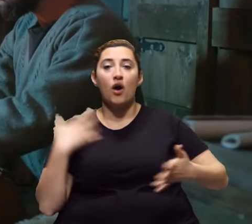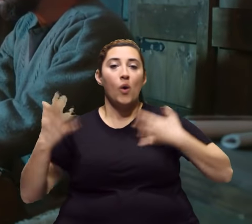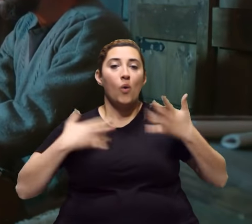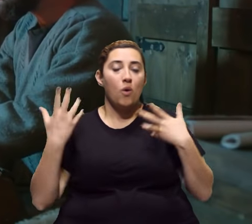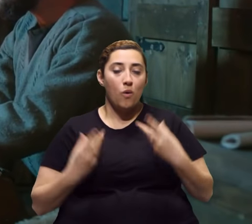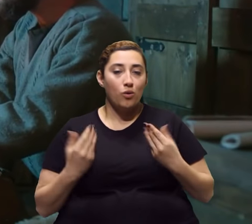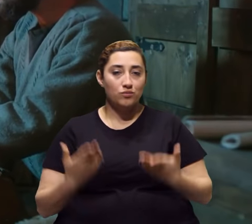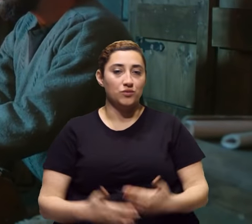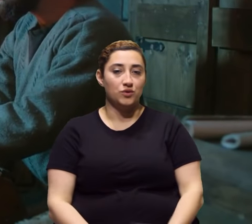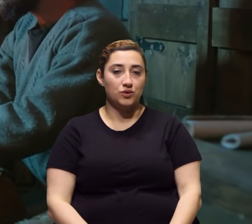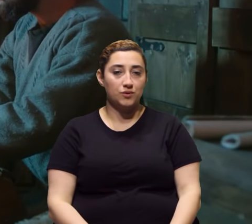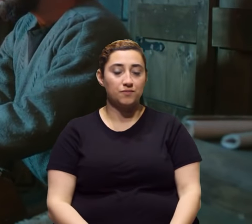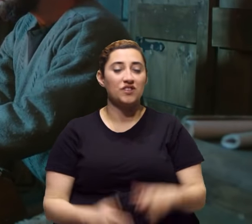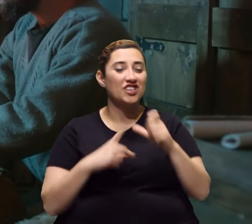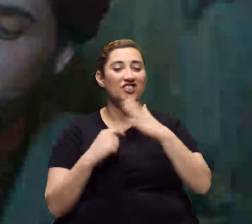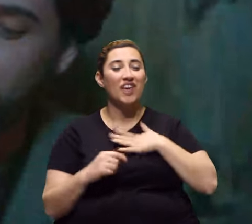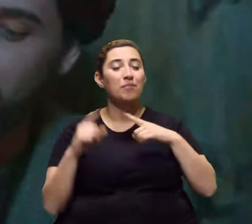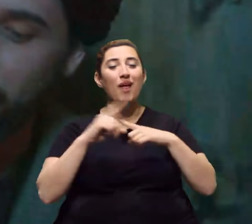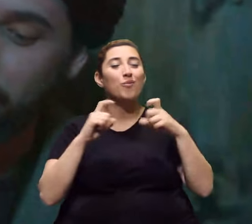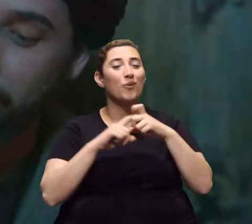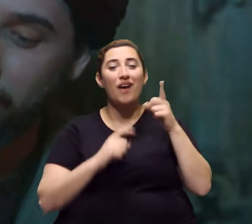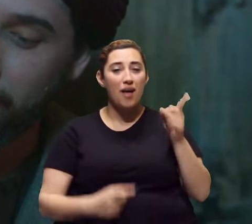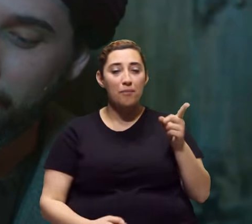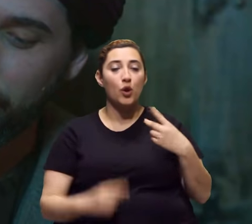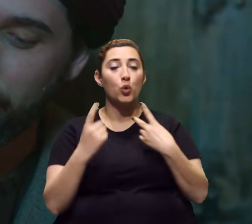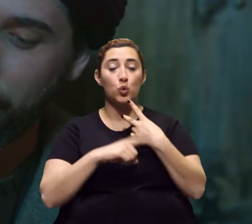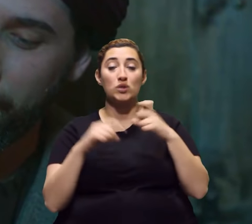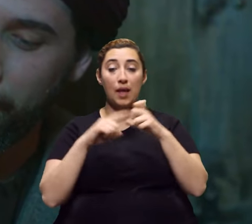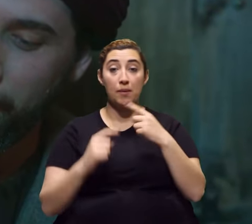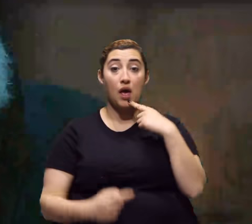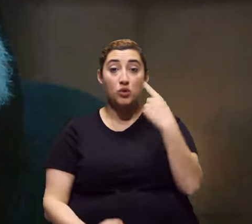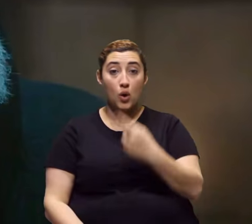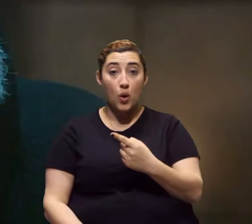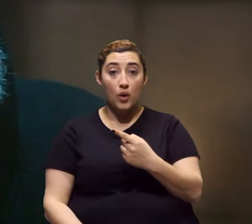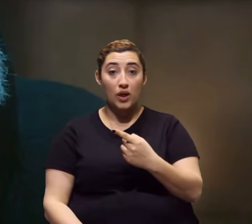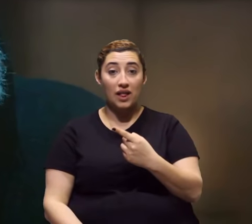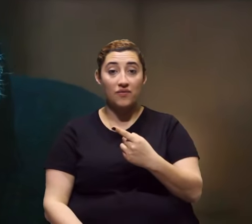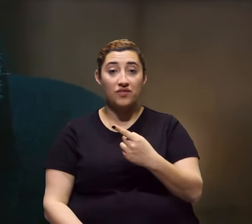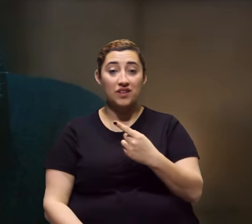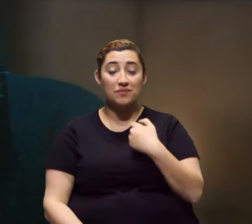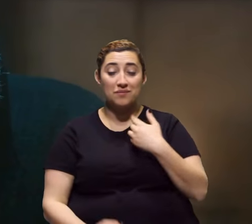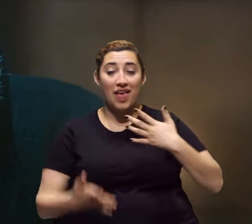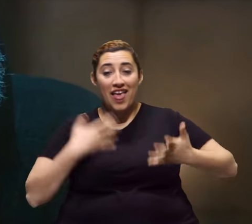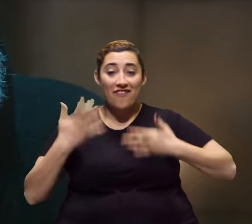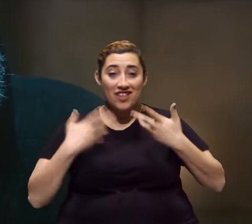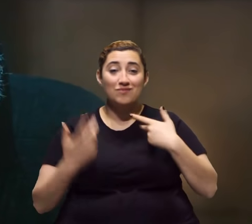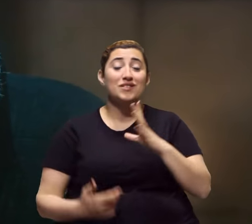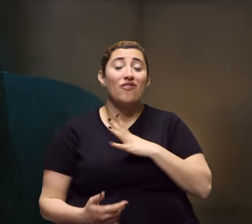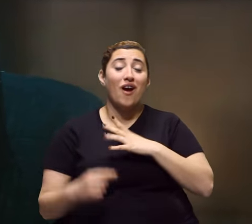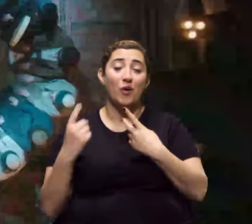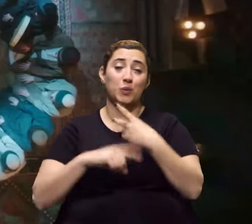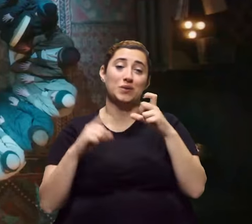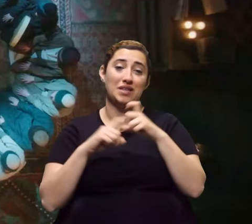idi. Şeyhim Tapduk Emre Yunus Emre'me söyledi. Şevkimiz vardır